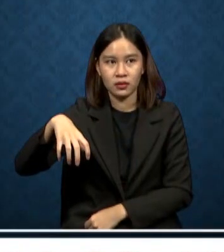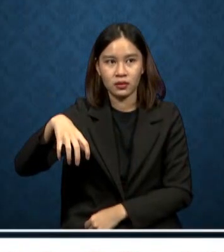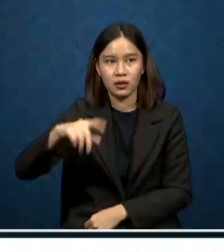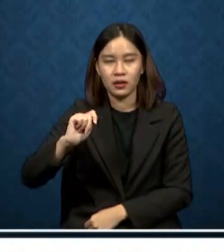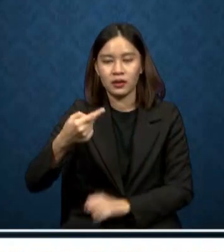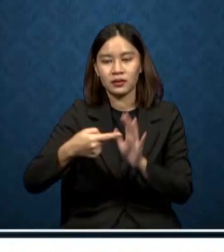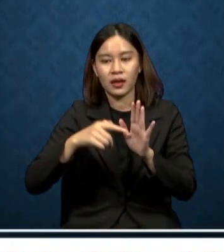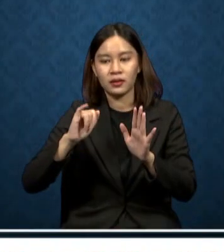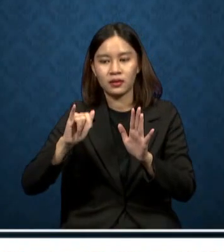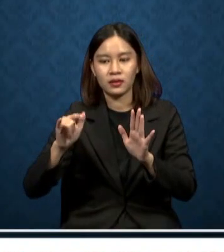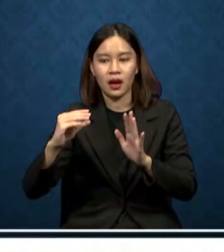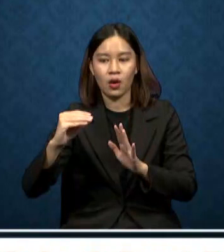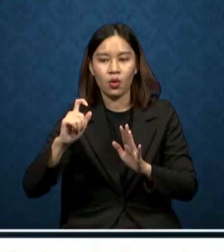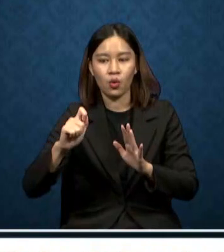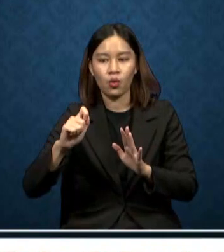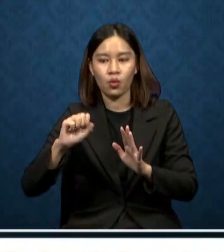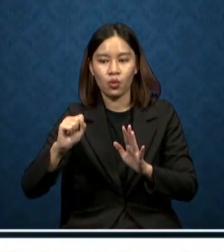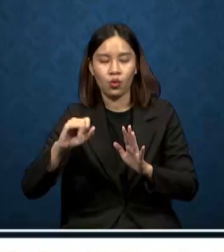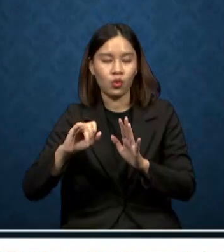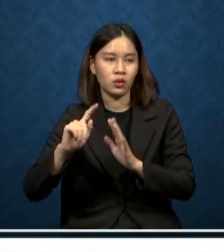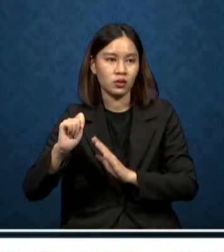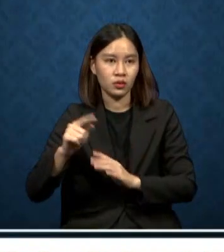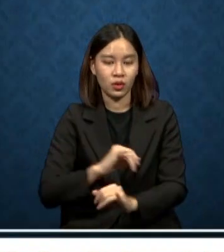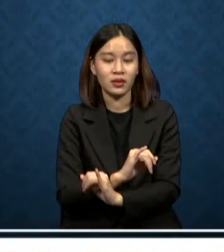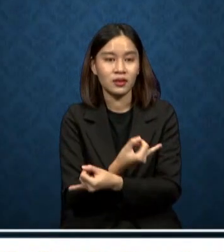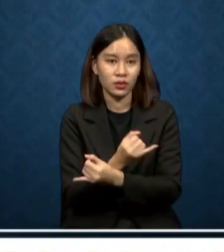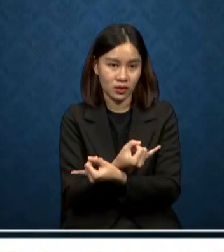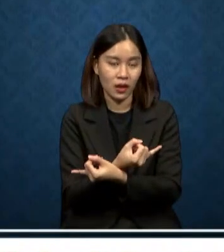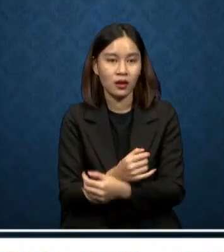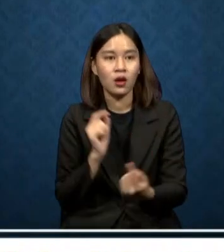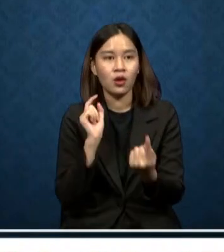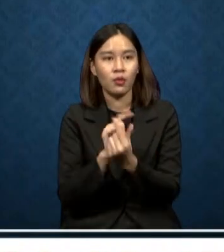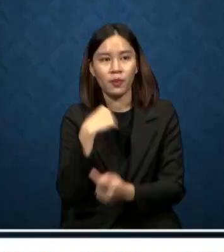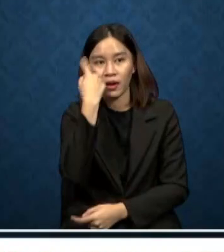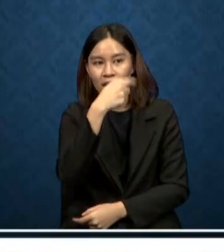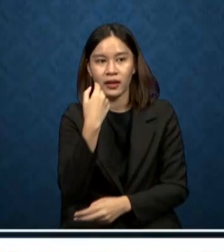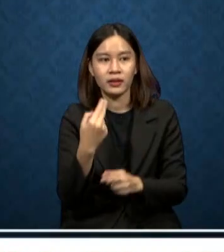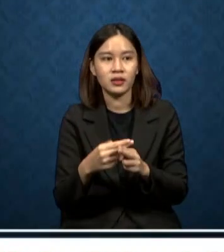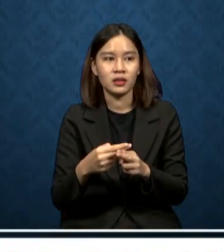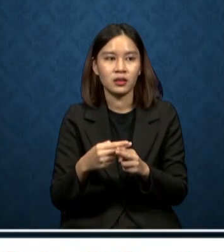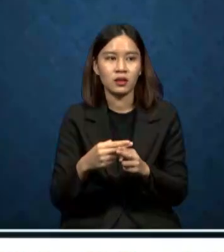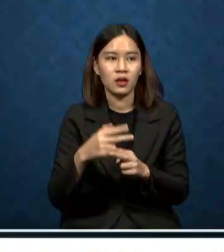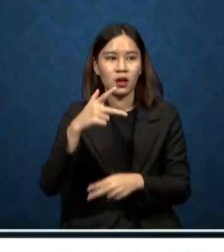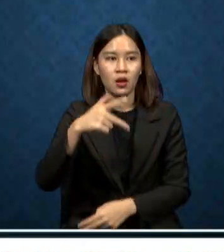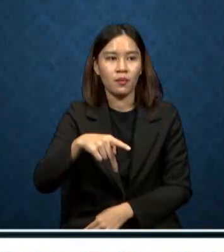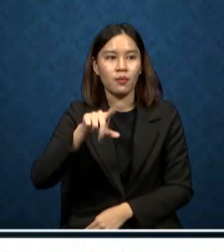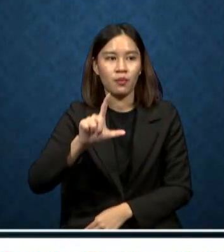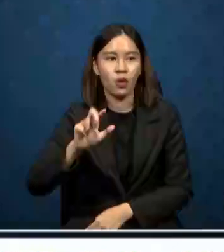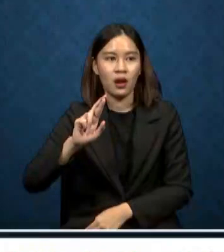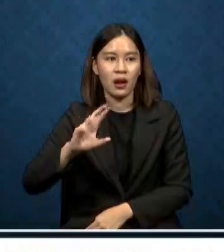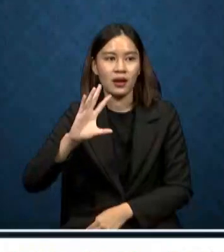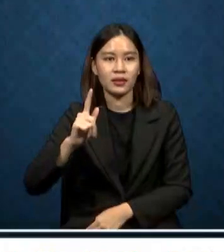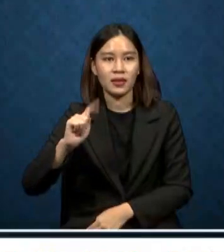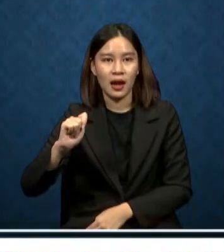ม ขวงจมทองเขตจะดูจักไปพบกับโทรพลลัชตะ ปรยธานอมผู้ขอทั้งเนลมตเกศษ